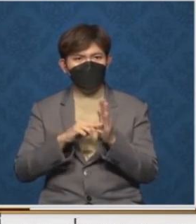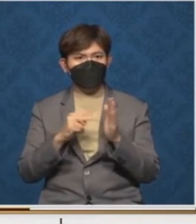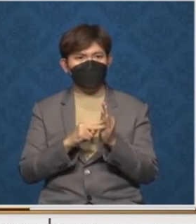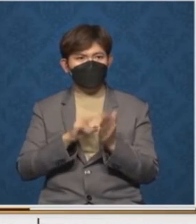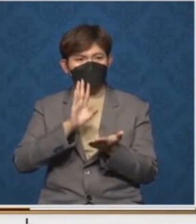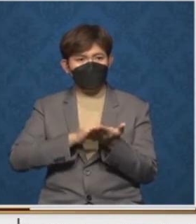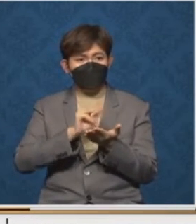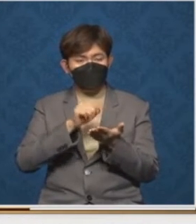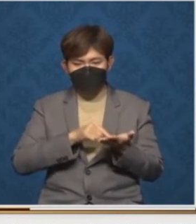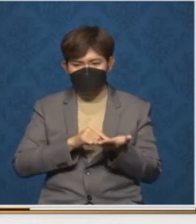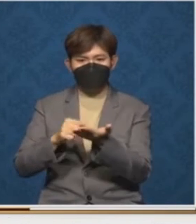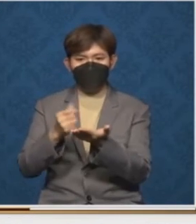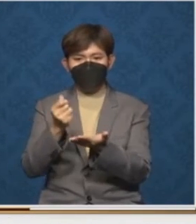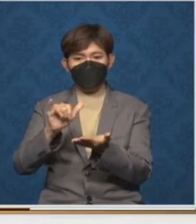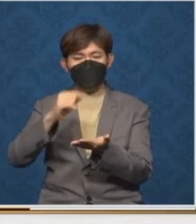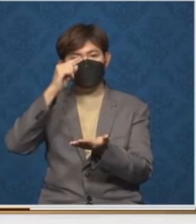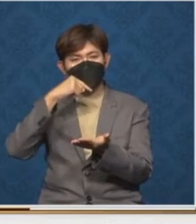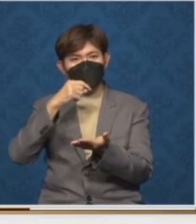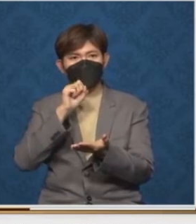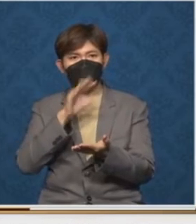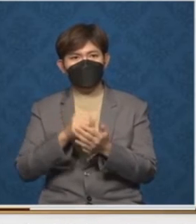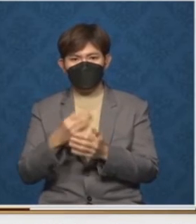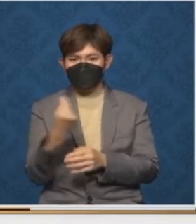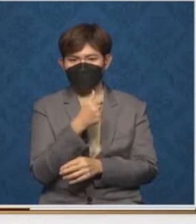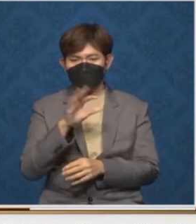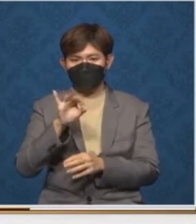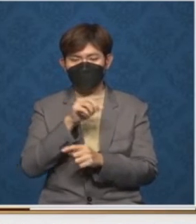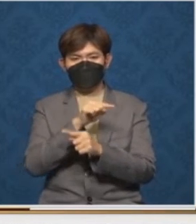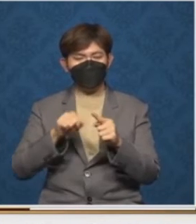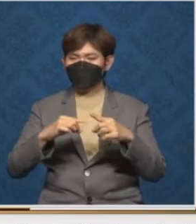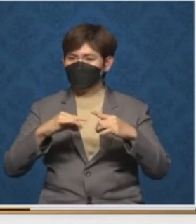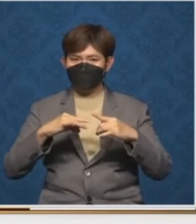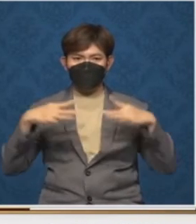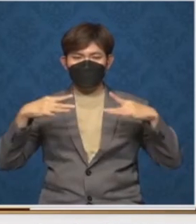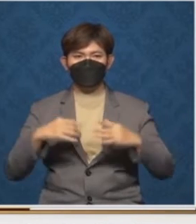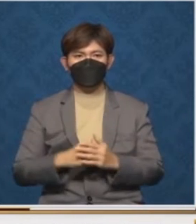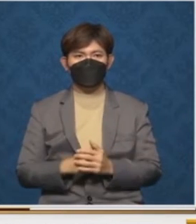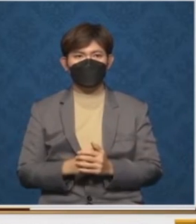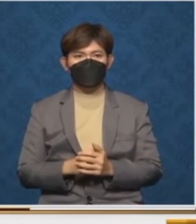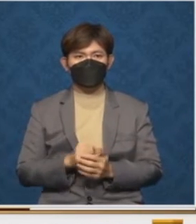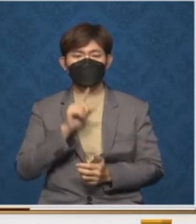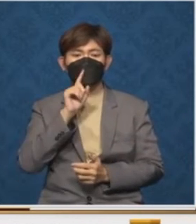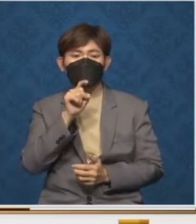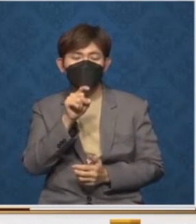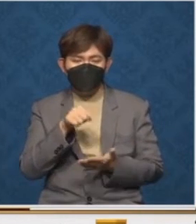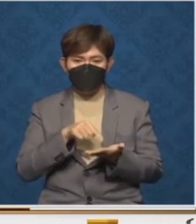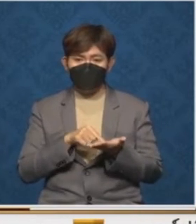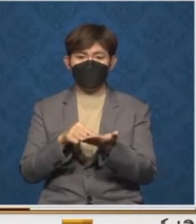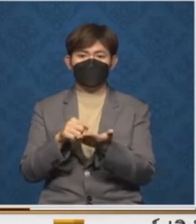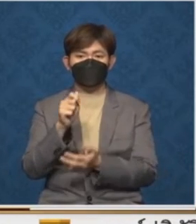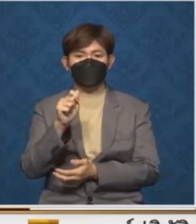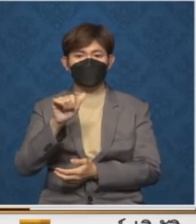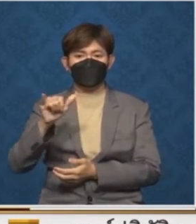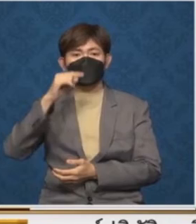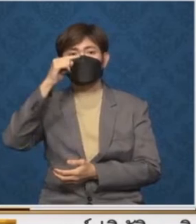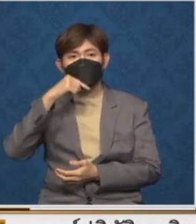วข่าวออกมานะครัผมขอเน้นสำนัข่าวด้วยจร ๆ ออกเยอะทุกที่นะครับแต่ผมดึงออกมาใหดูช ๆ อ